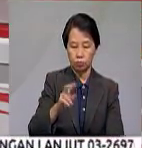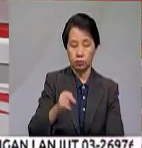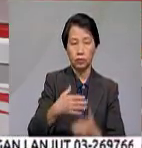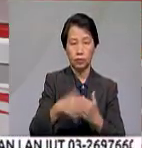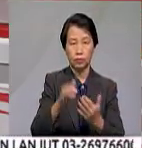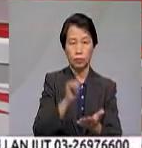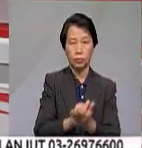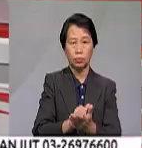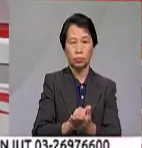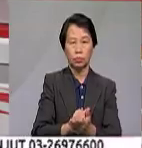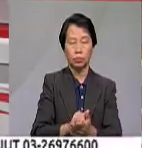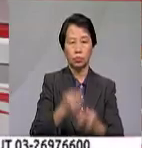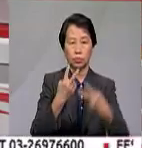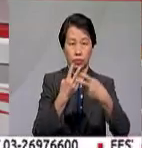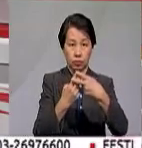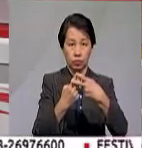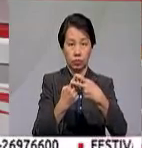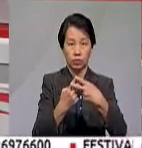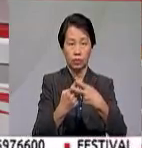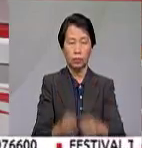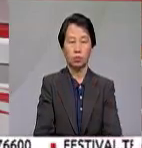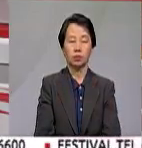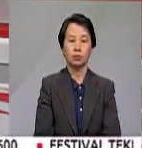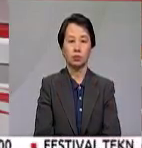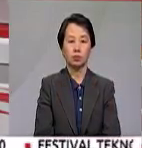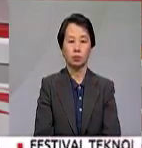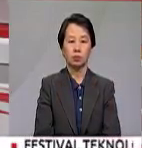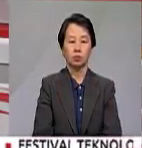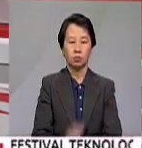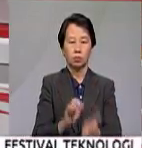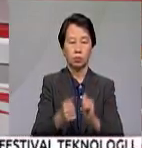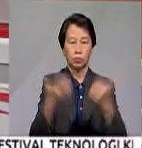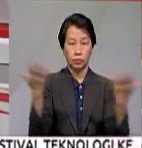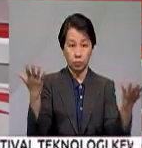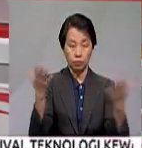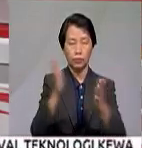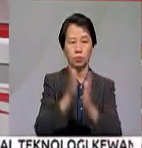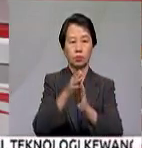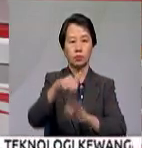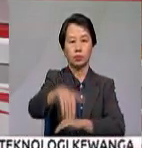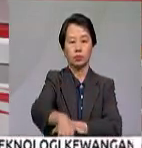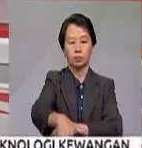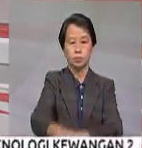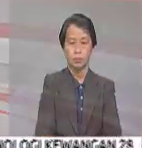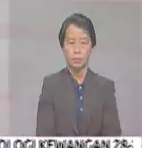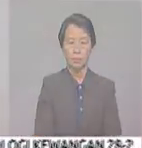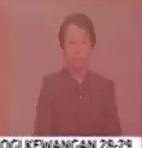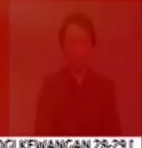ini, segmen hashtag akan terus menemani anda. Segmen sukan berakhir di sini. Selamat malam.